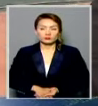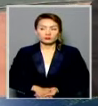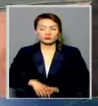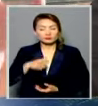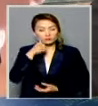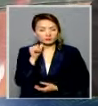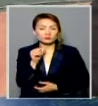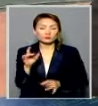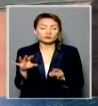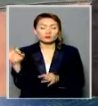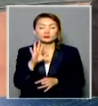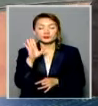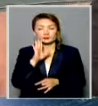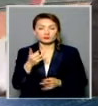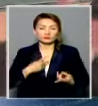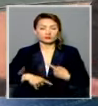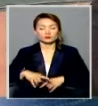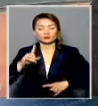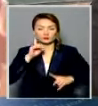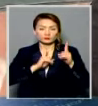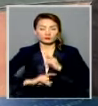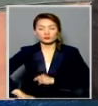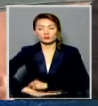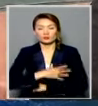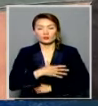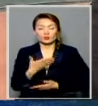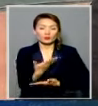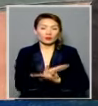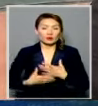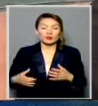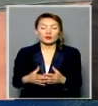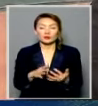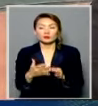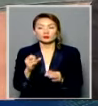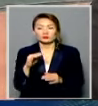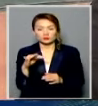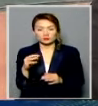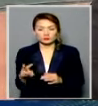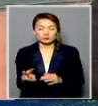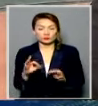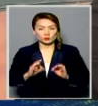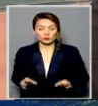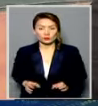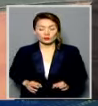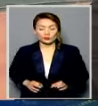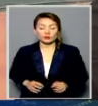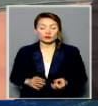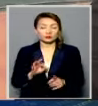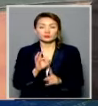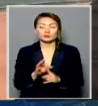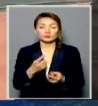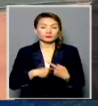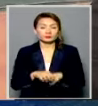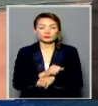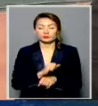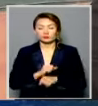Вчера, когда был поднят вопрос воды, мы провели совещание с представителями общественности, сельскими акимами, прокуратурой, с целью, чтобы мы